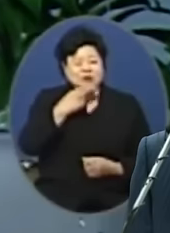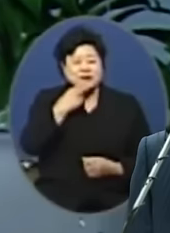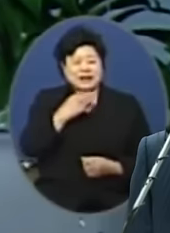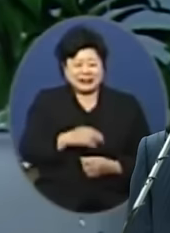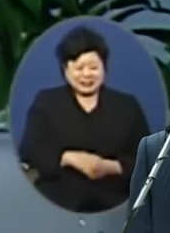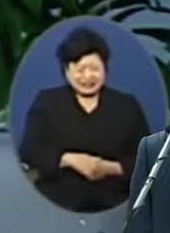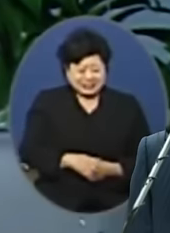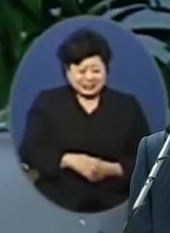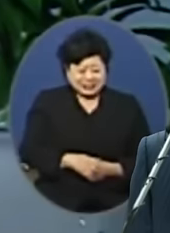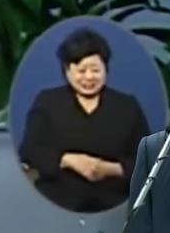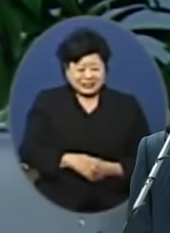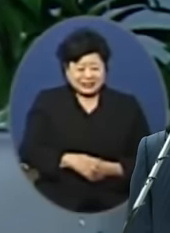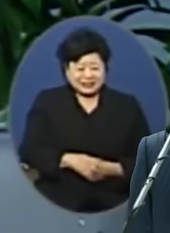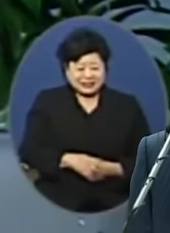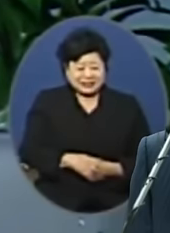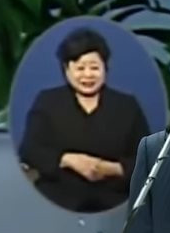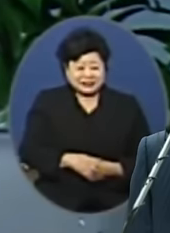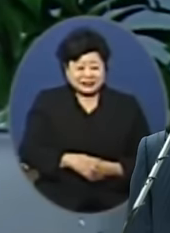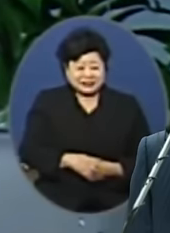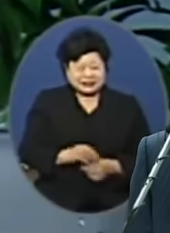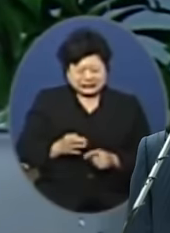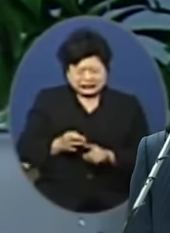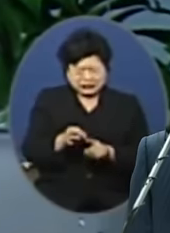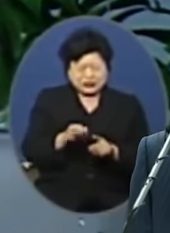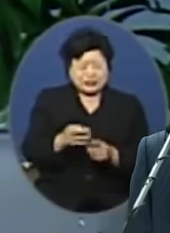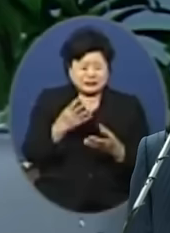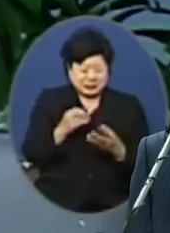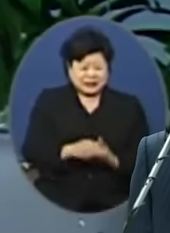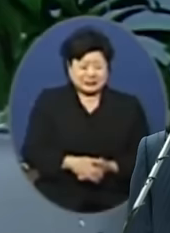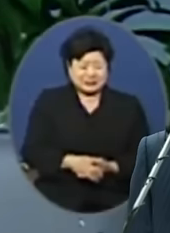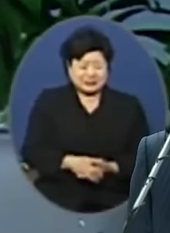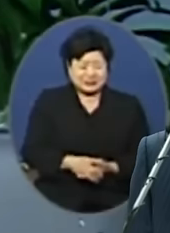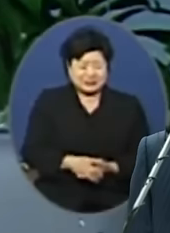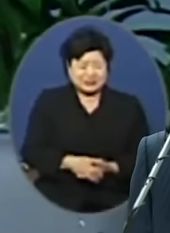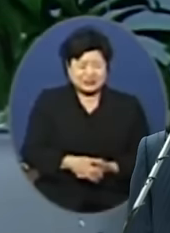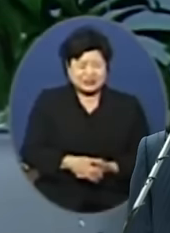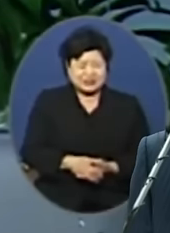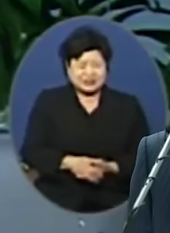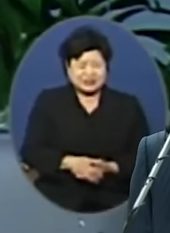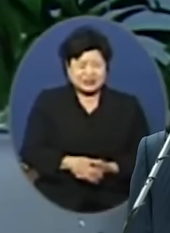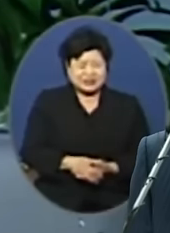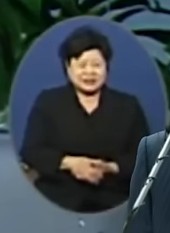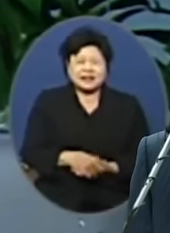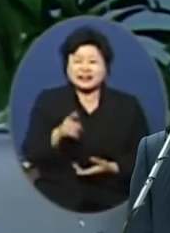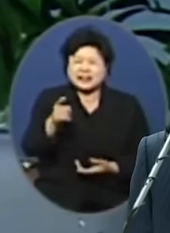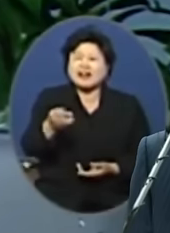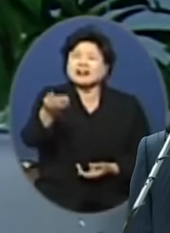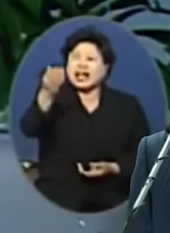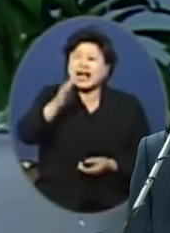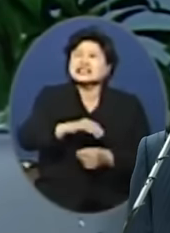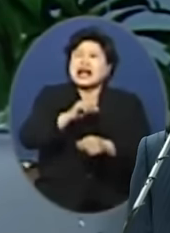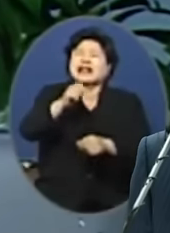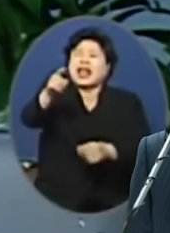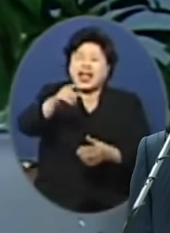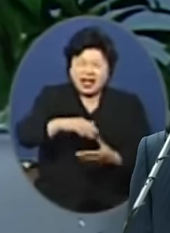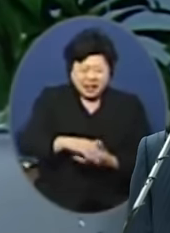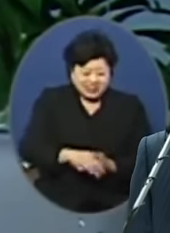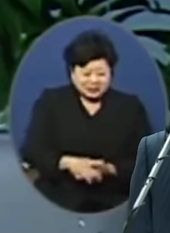했다가 자꾸 잔소리가 많아서 내가 그 사람 보고 너나 잘해 너나 잘해.